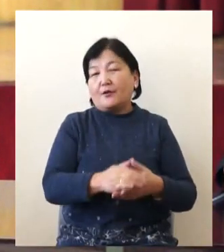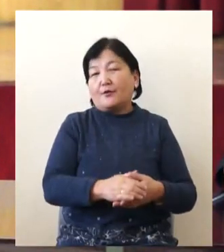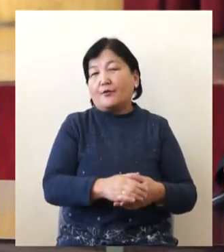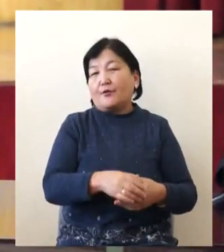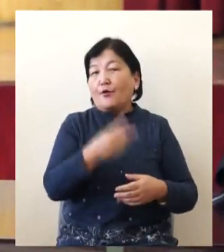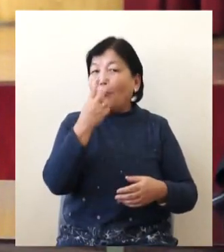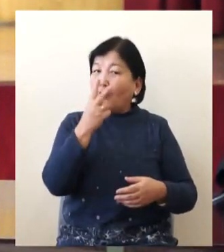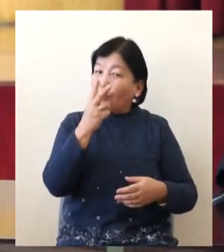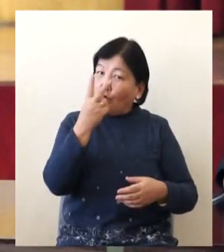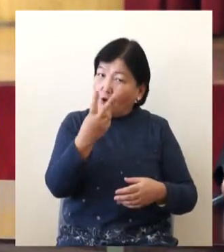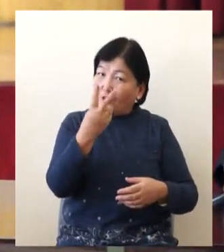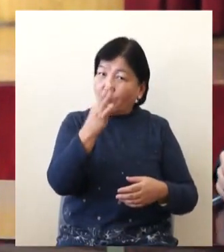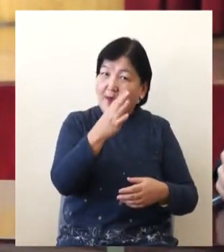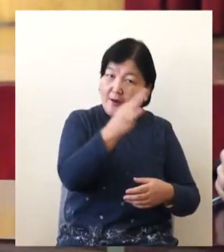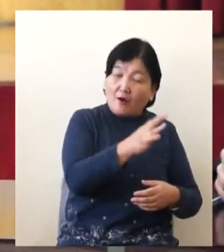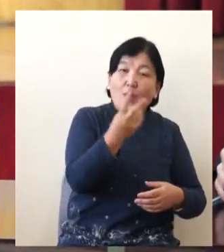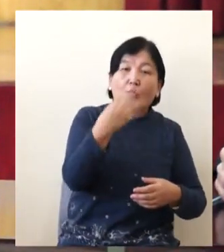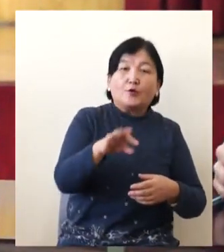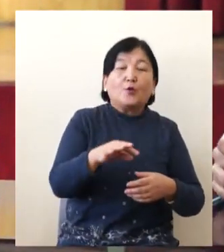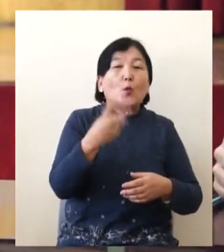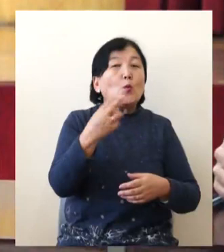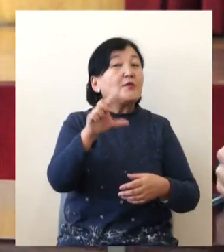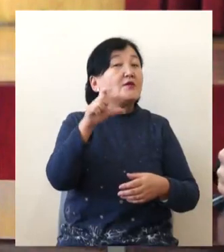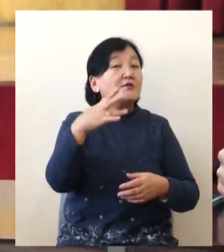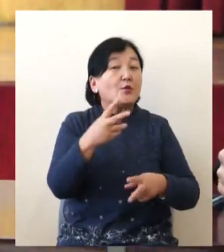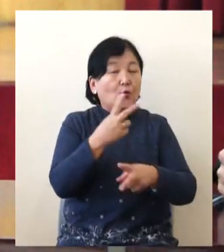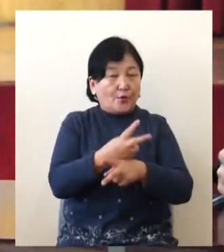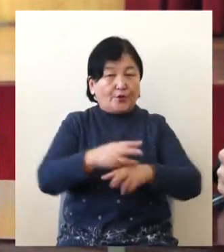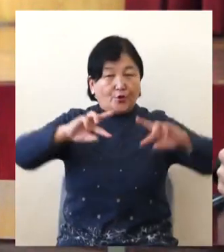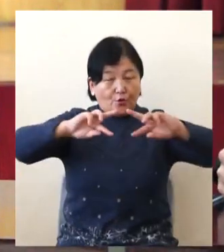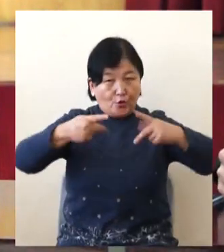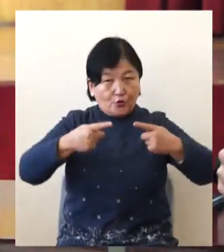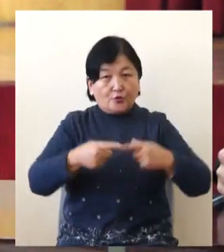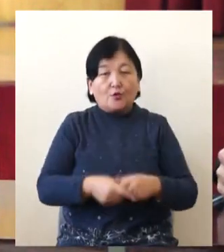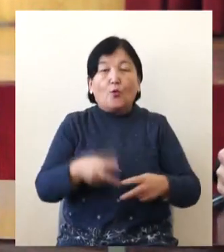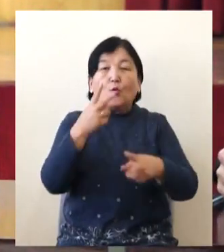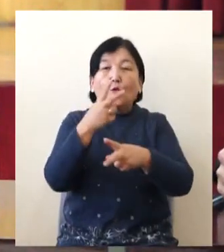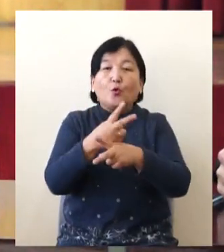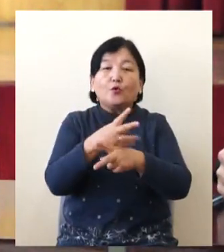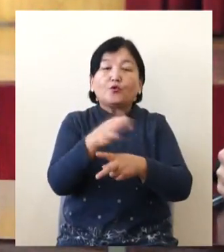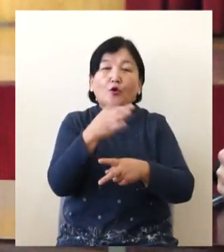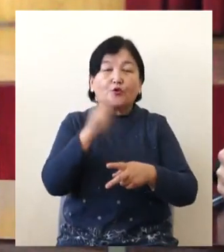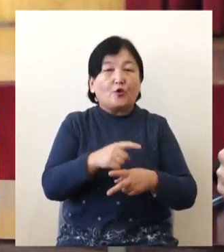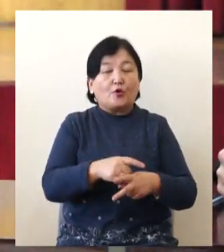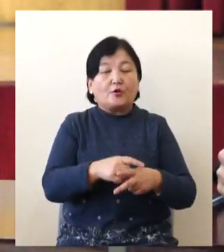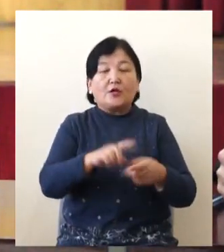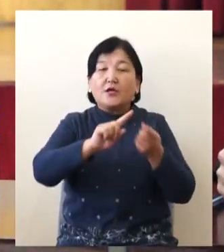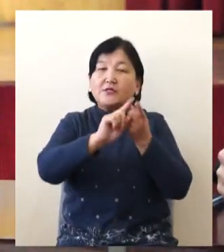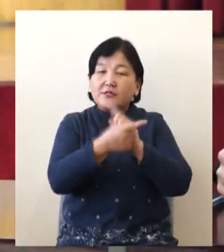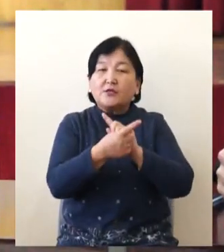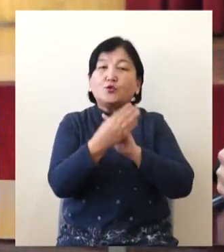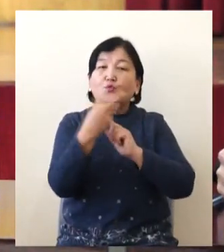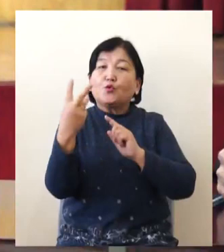2000 онд үндсэн хуулийн дээр өөрчлөлт оруулснаас хойш хууль тогтоох хэрэгжүүлэх шүүж залруулах